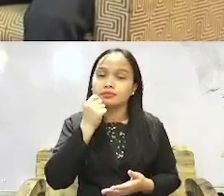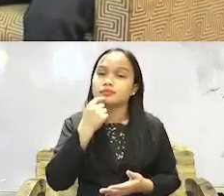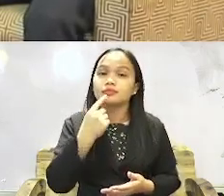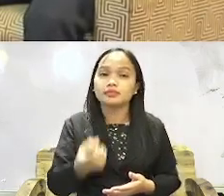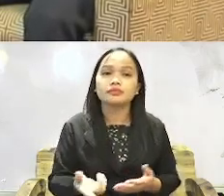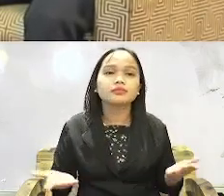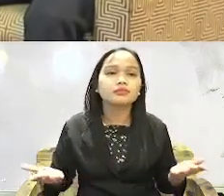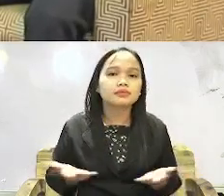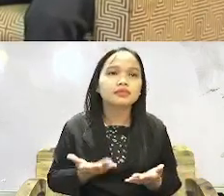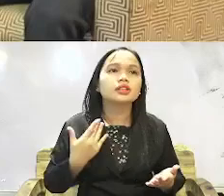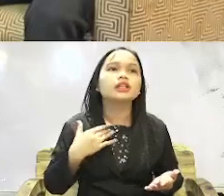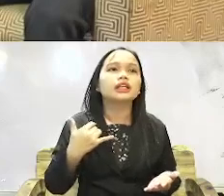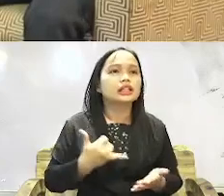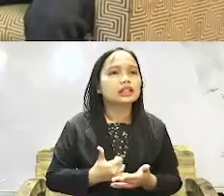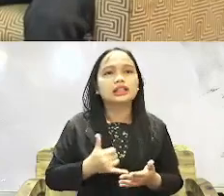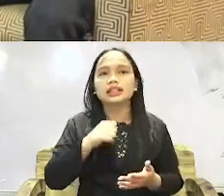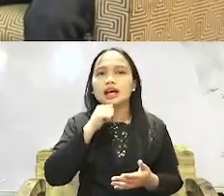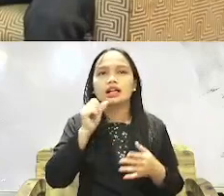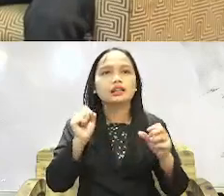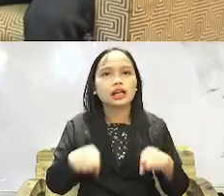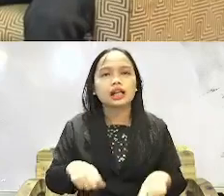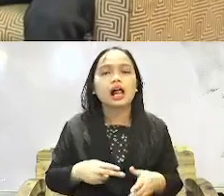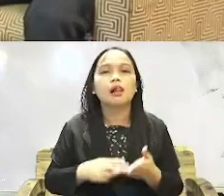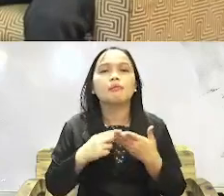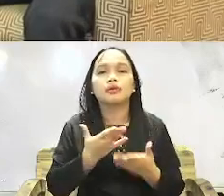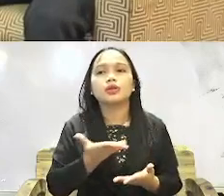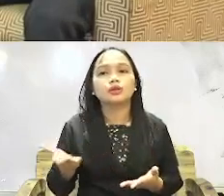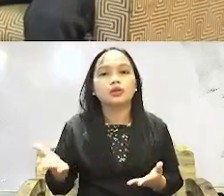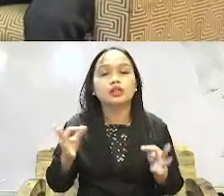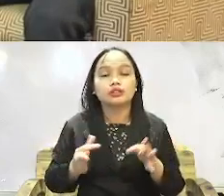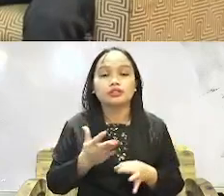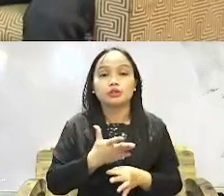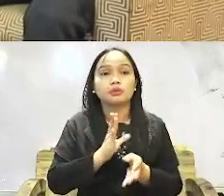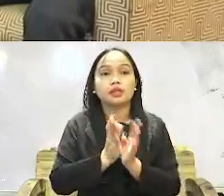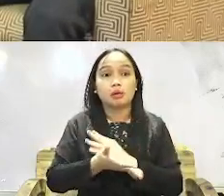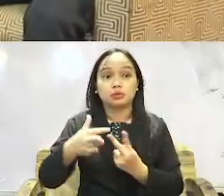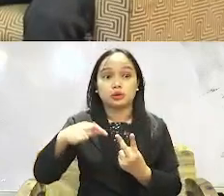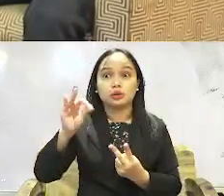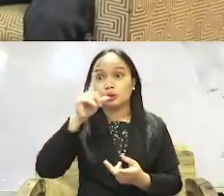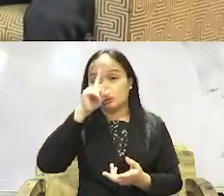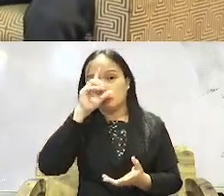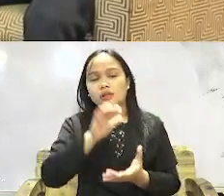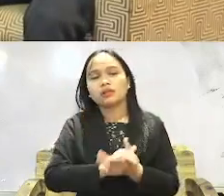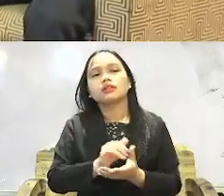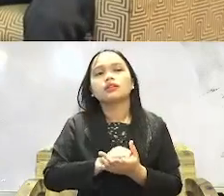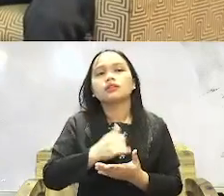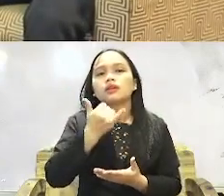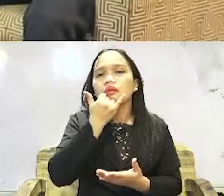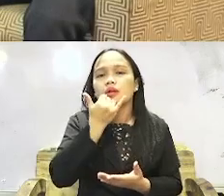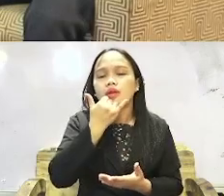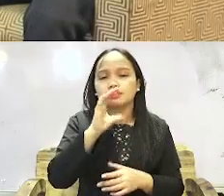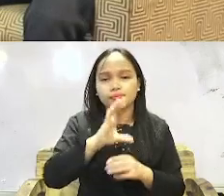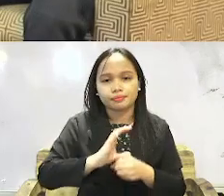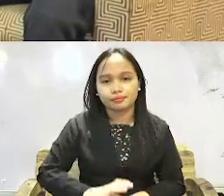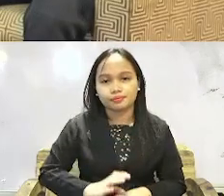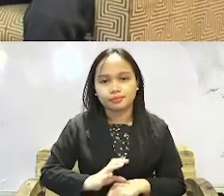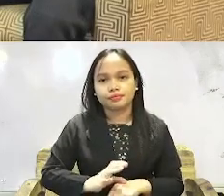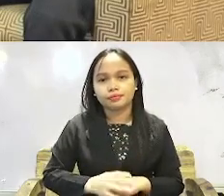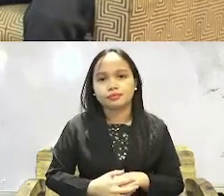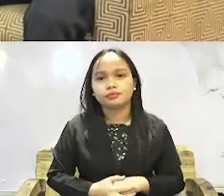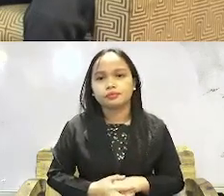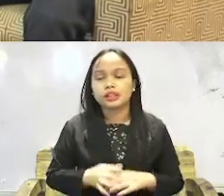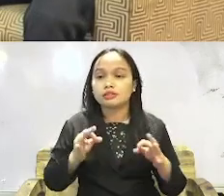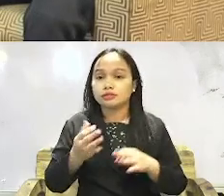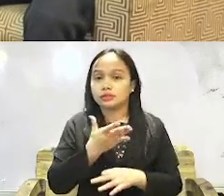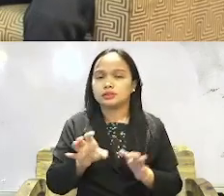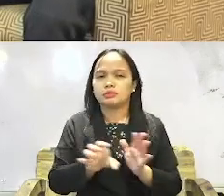ginagamit, hindi ka matutulungan kung magpipilit kang paniwalain ang sarili mo sa maling kalagayan. Pag